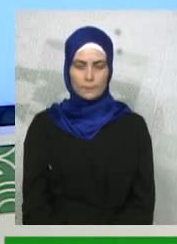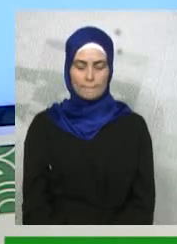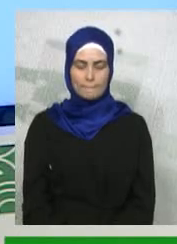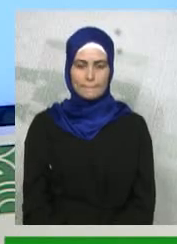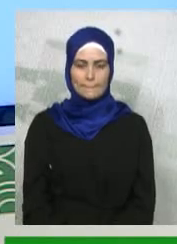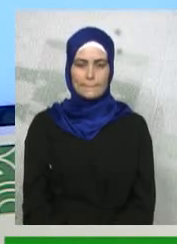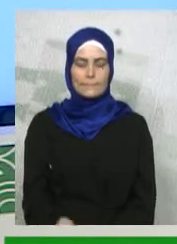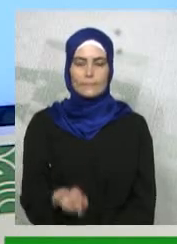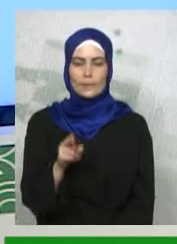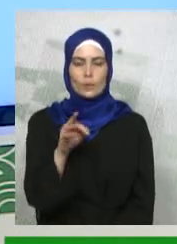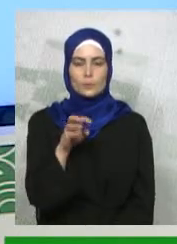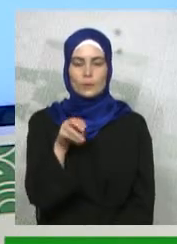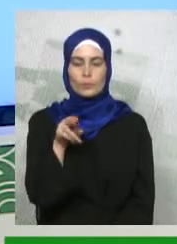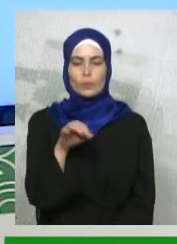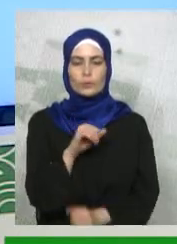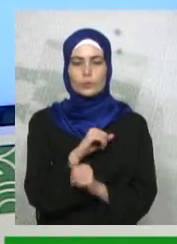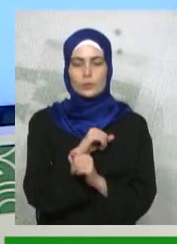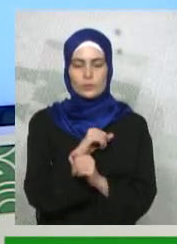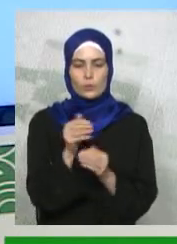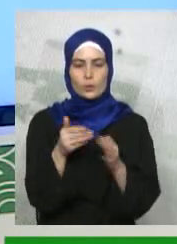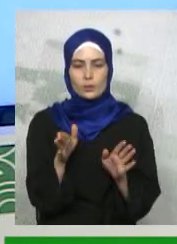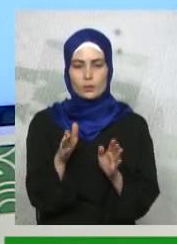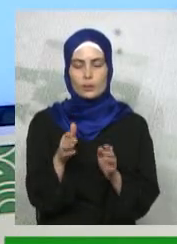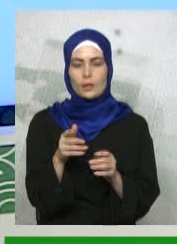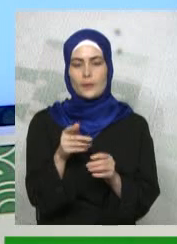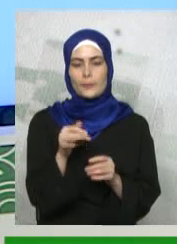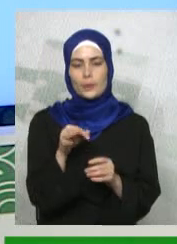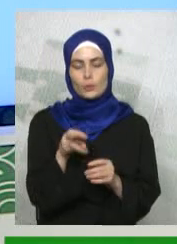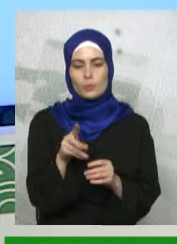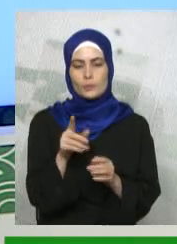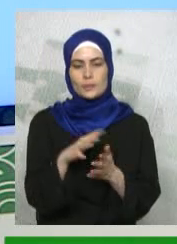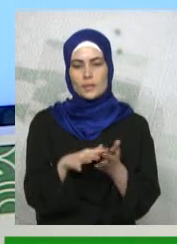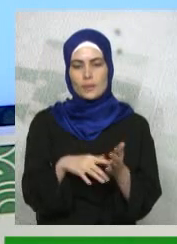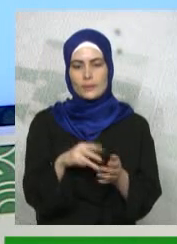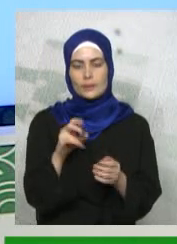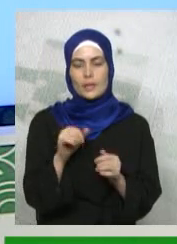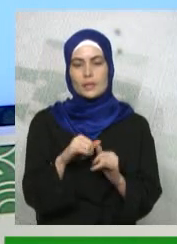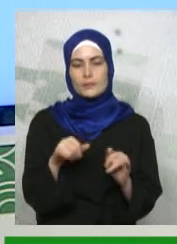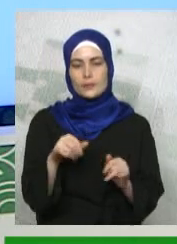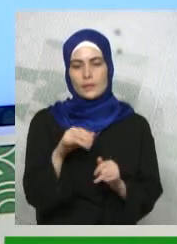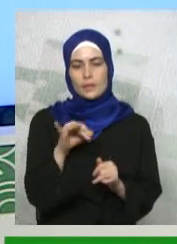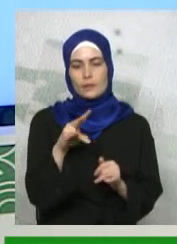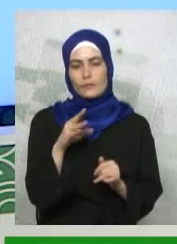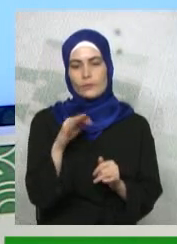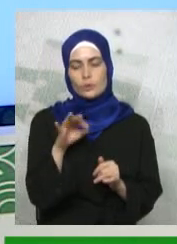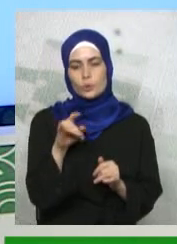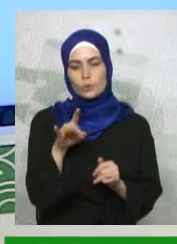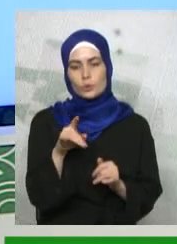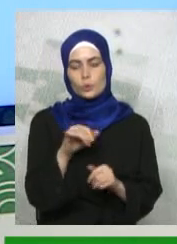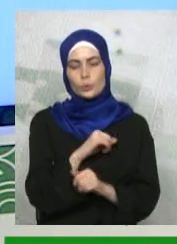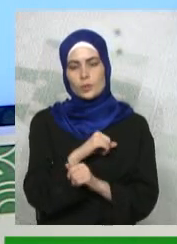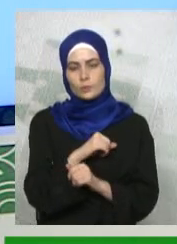В Комитете по туризму Республики открыт прием заявок на предоставление грантов на развитие инфраструктуры туризма. Общий объем